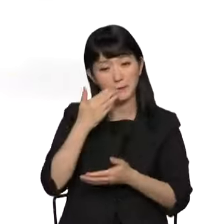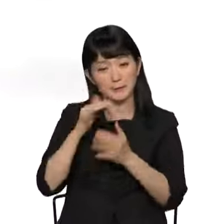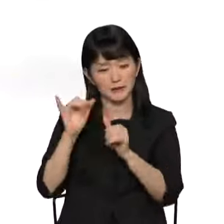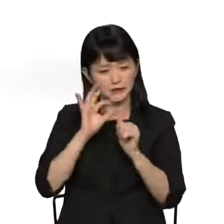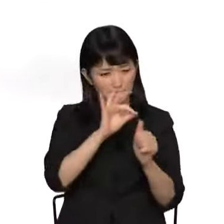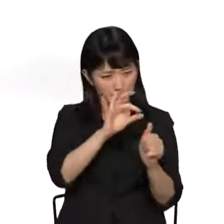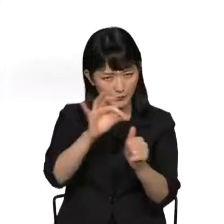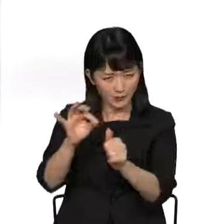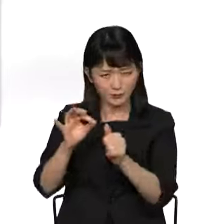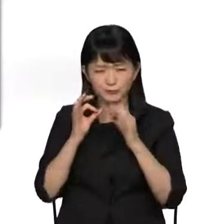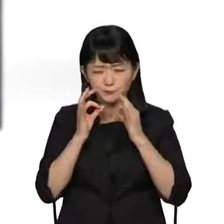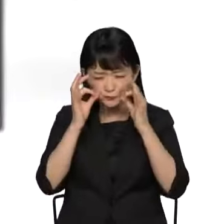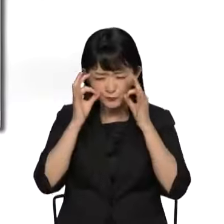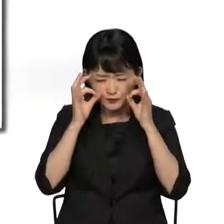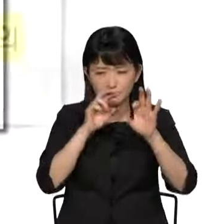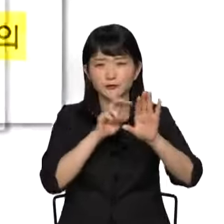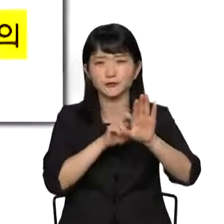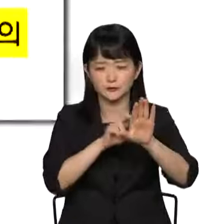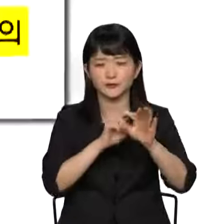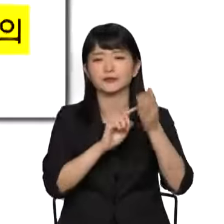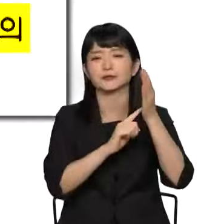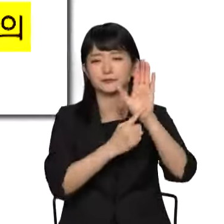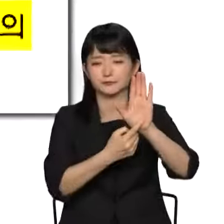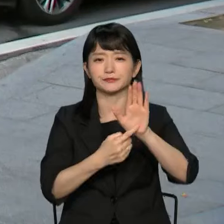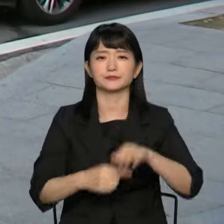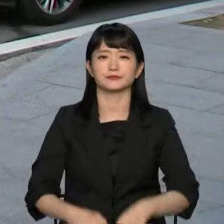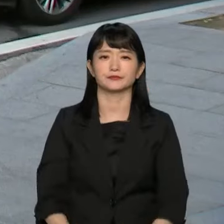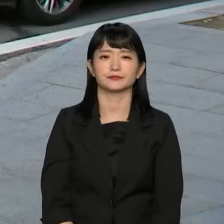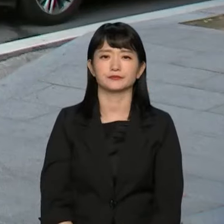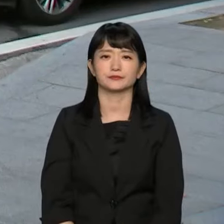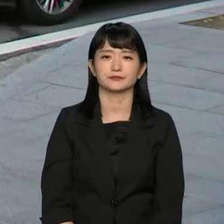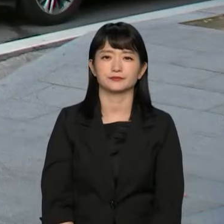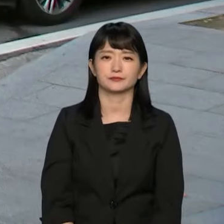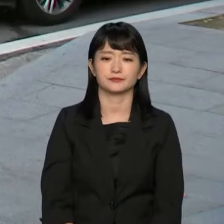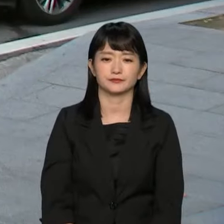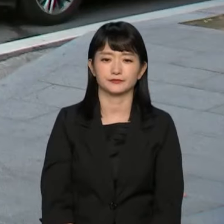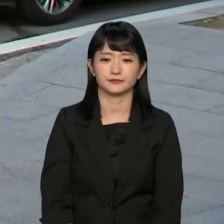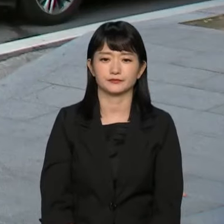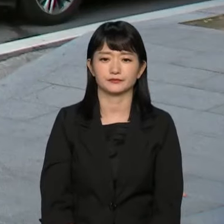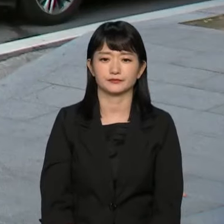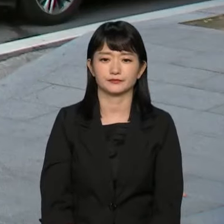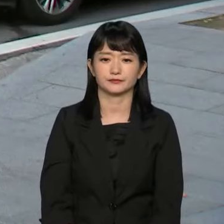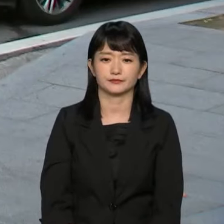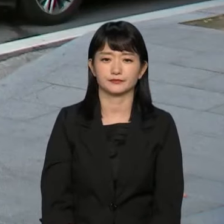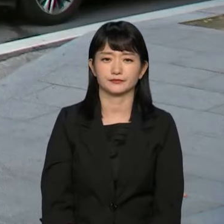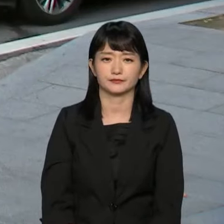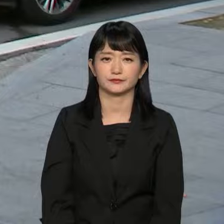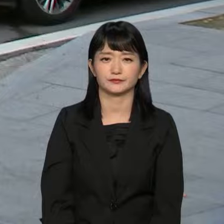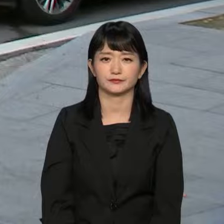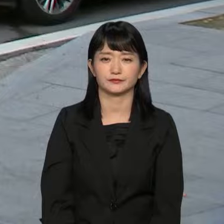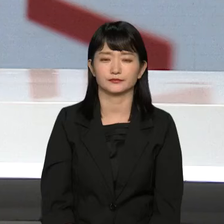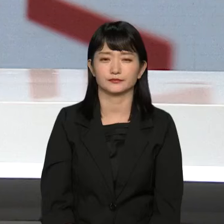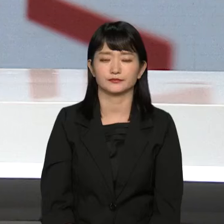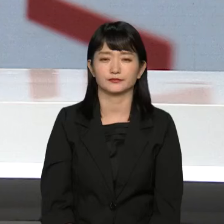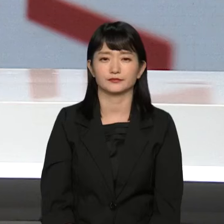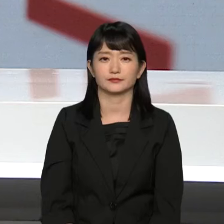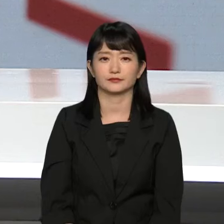노력을 기울이겠다라고 밝혔습니다. 지금까지 세브란스병원 응급실 앞에서 JTBC 송승환입니다.